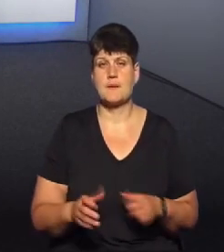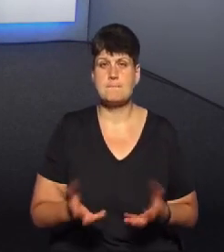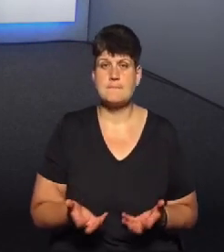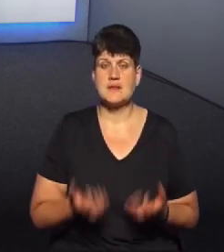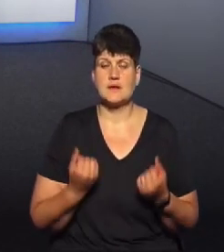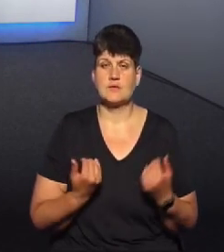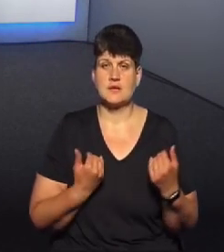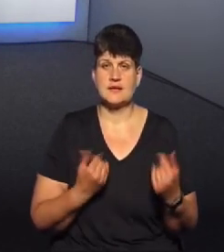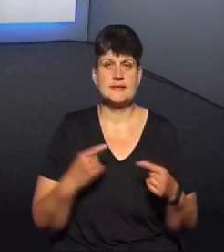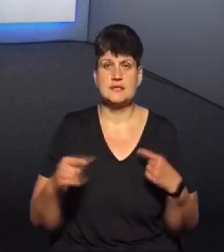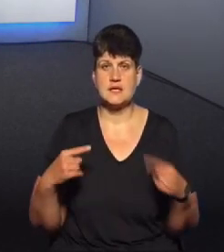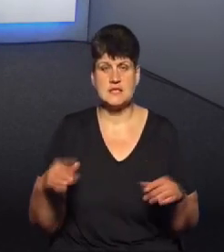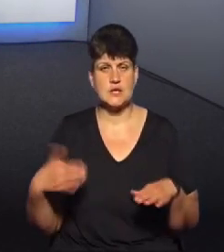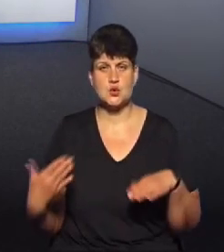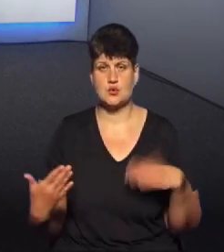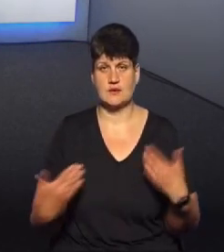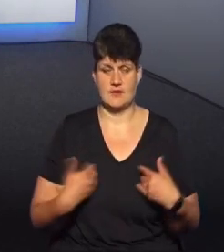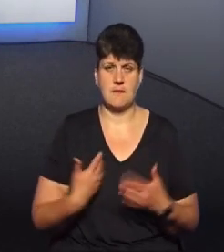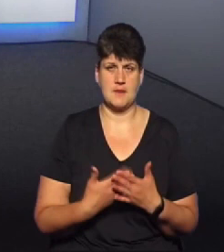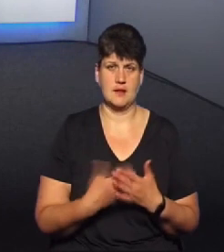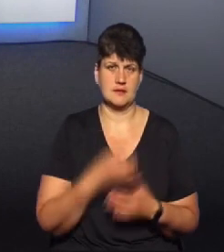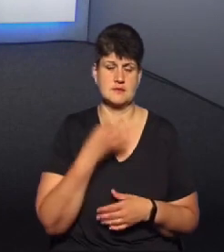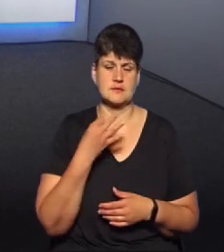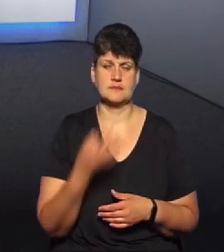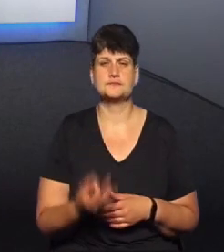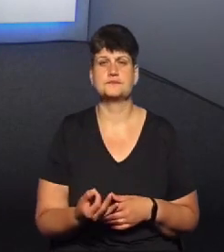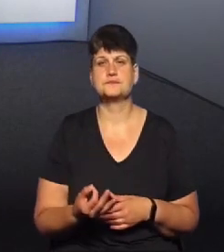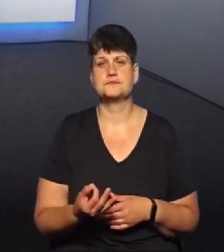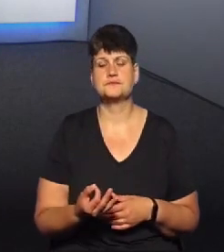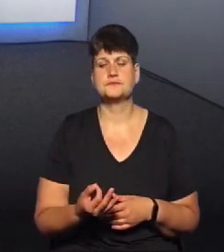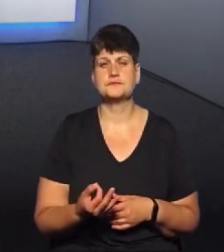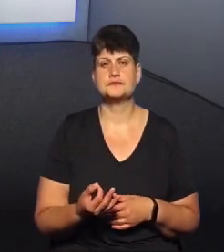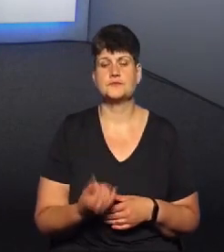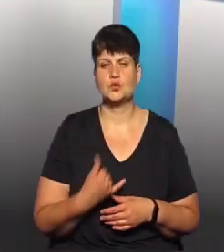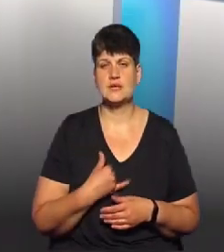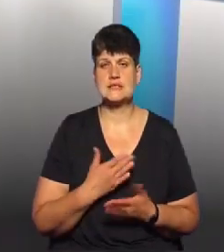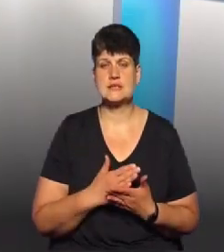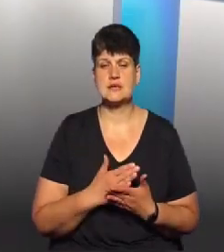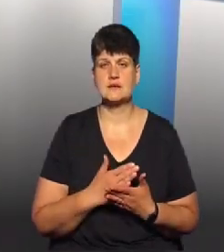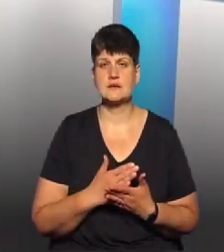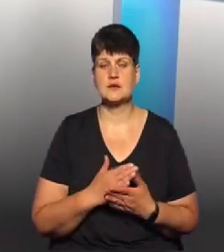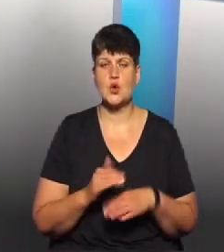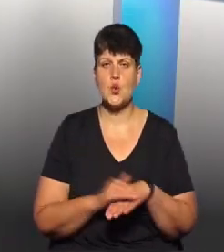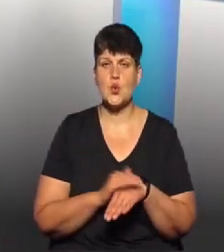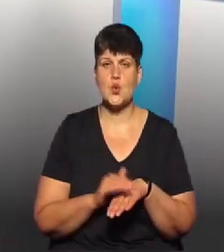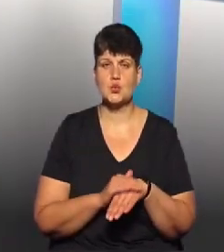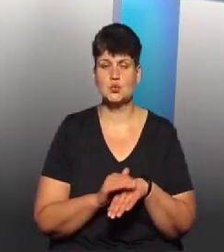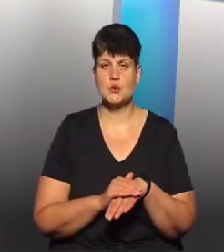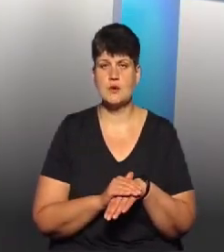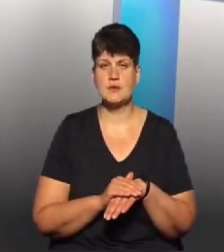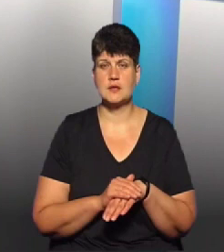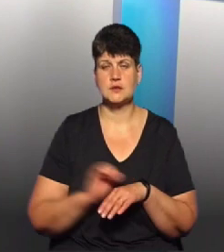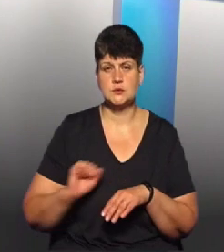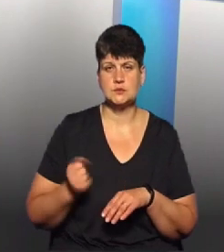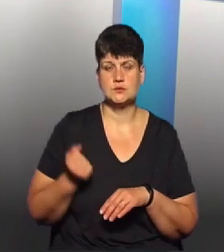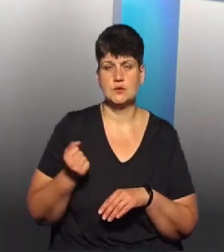з різних сторін. Ну, от я вам такий приклад наведу. У нас є добрий такий колега